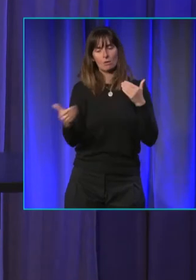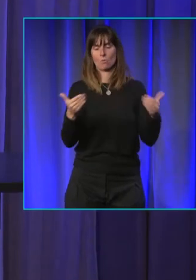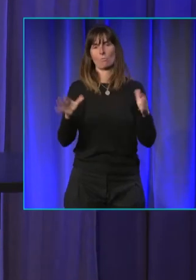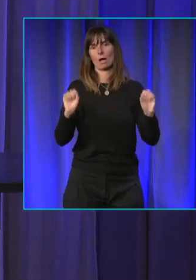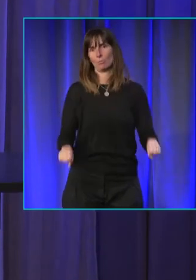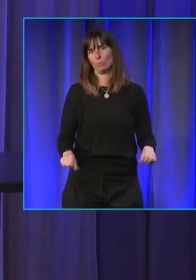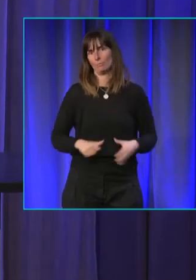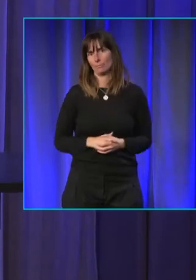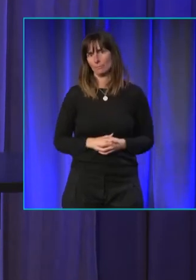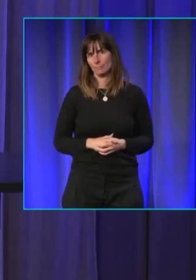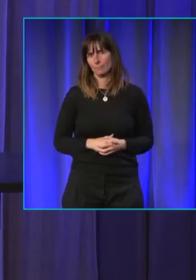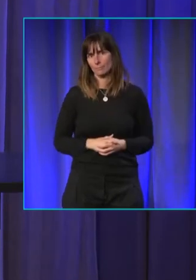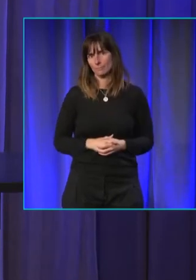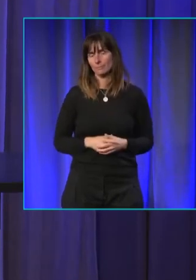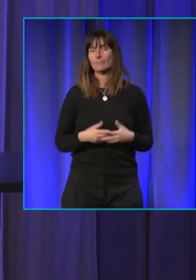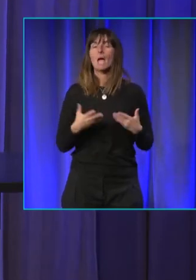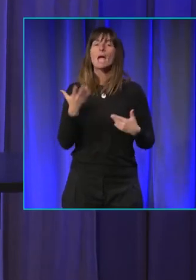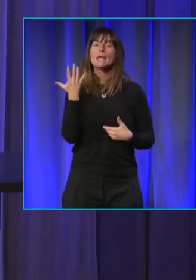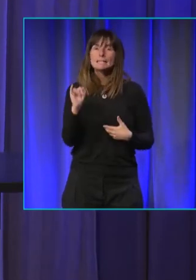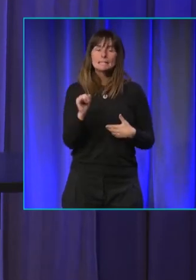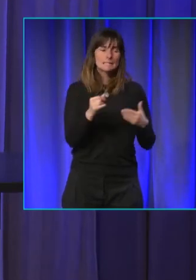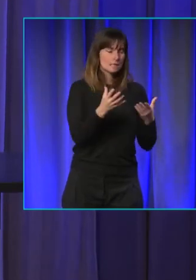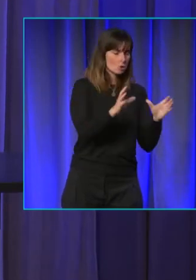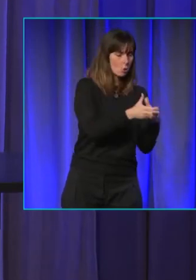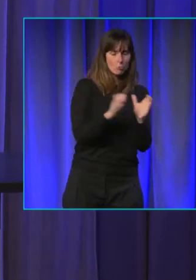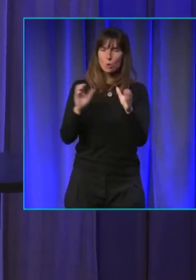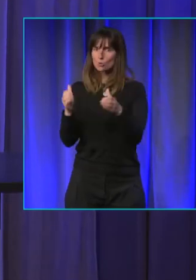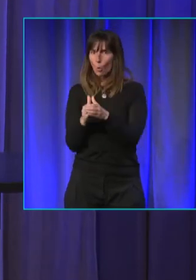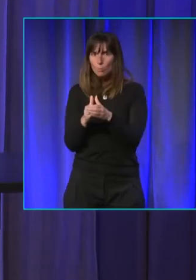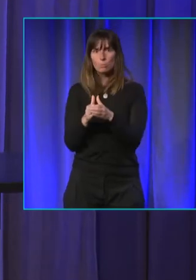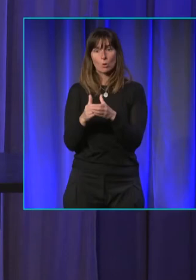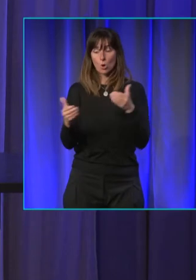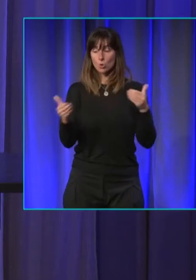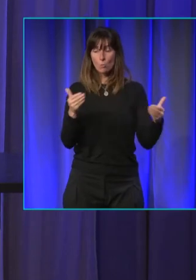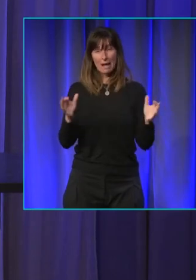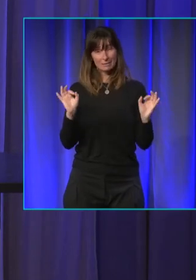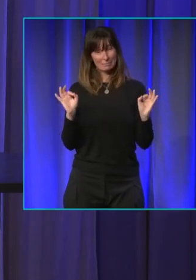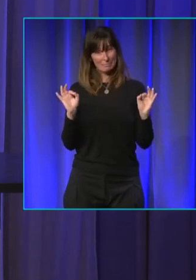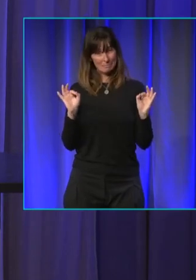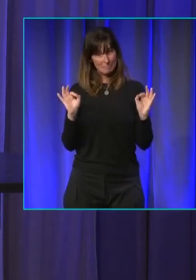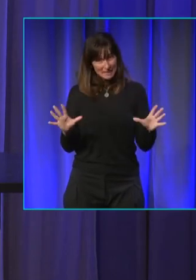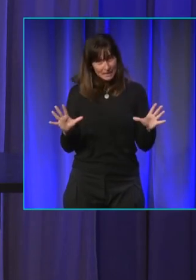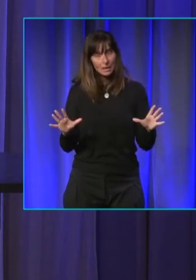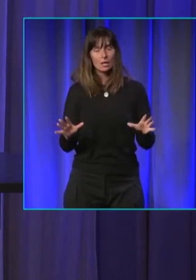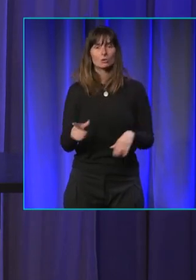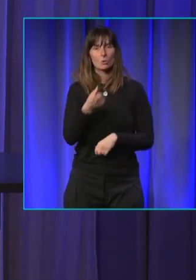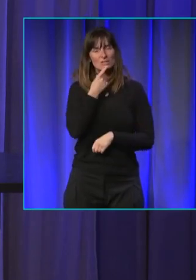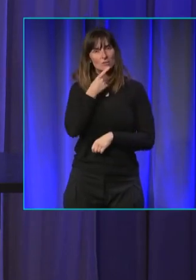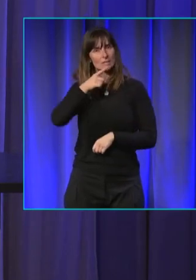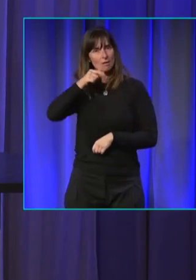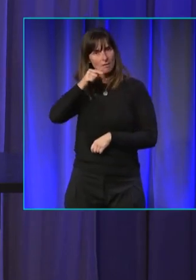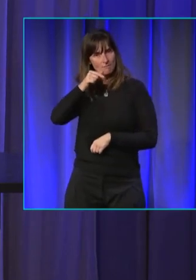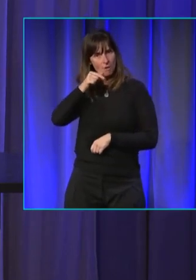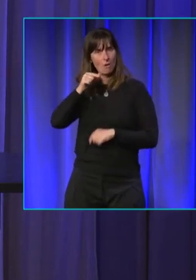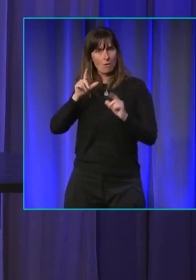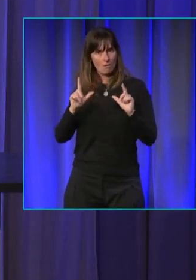populations. Si on veut vraiment comparer les deux populations équitablement, mais en conditions sous-maximales d'effort, donc dans des conditions qui